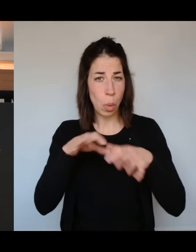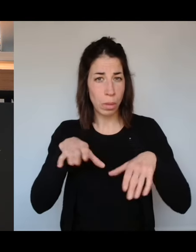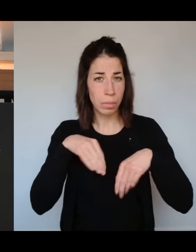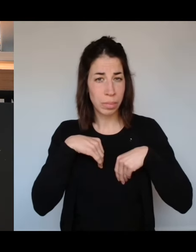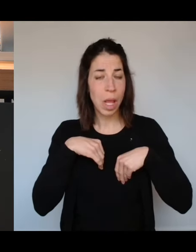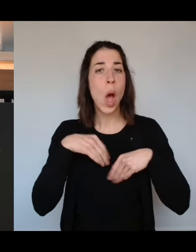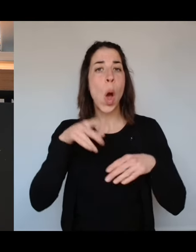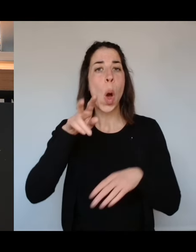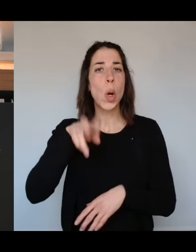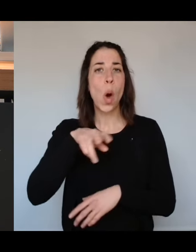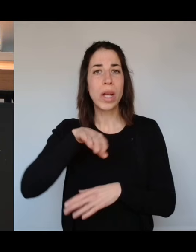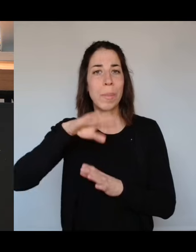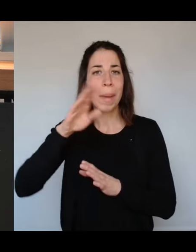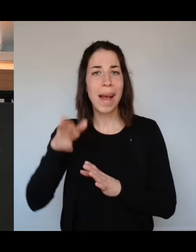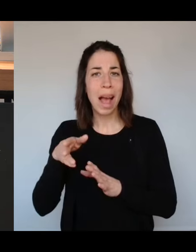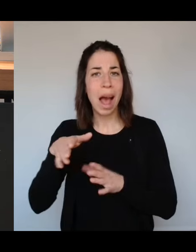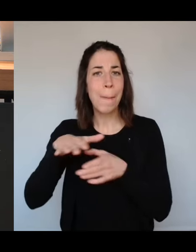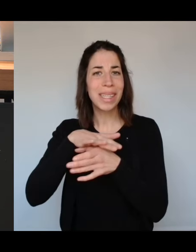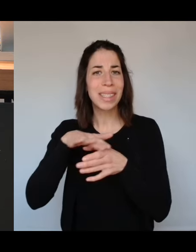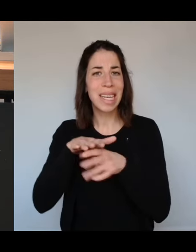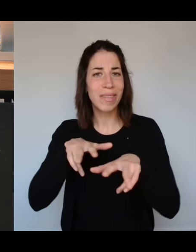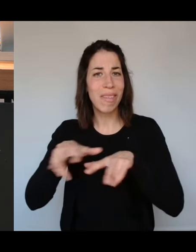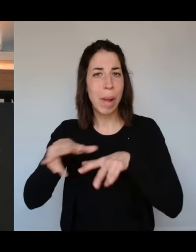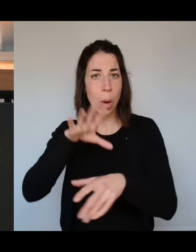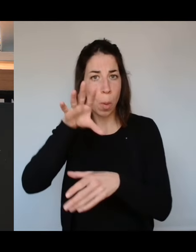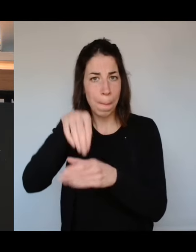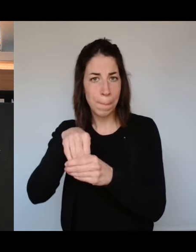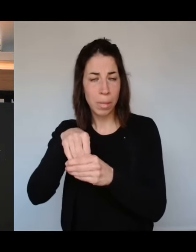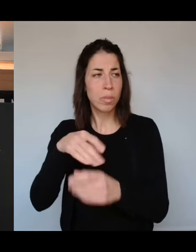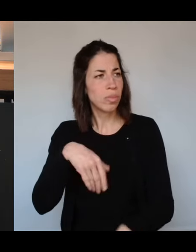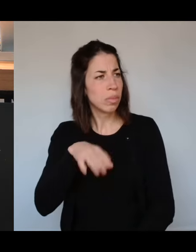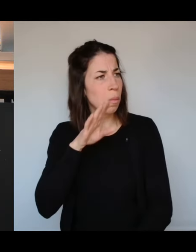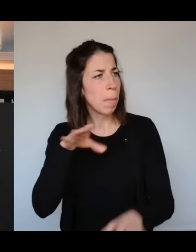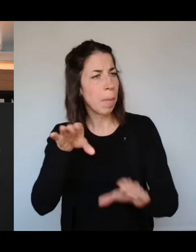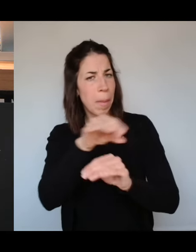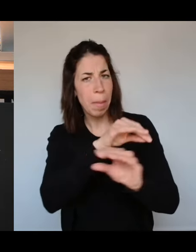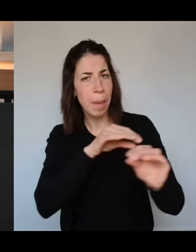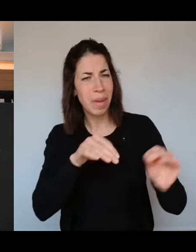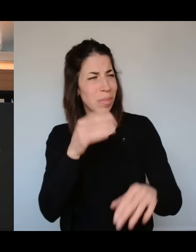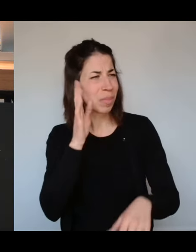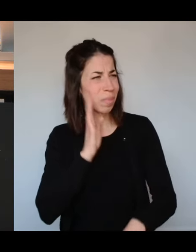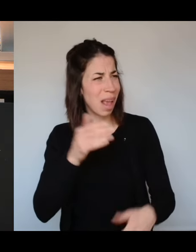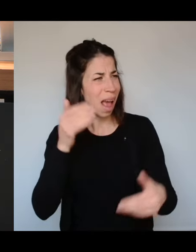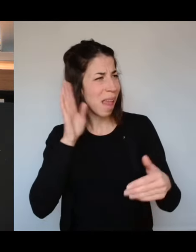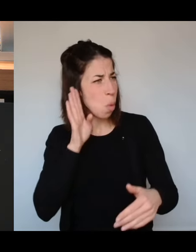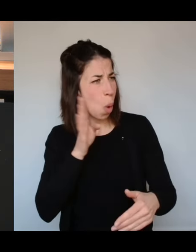Sie sollten das mal anhören, damals waren Sie noch nicht einmal geboren, da hat er sich schon für den Görlitzer Park eingesetzt.